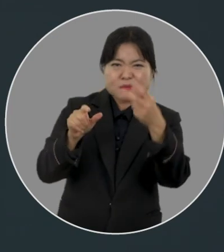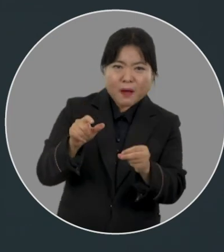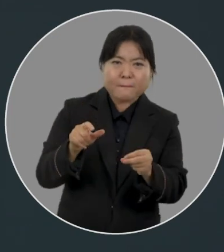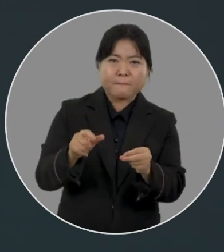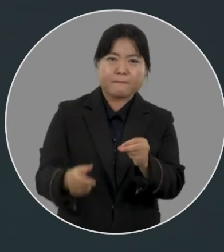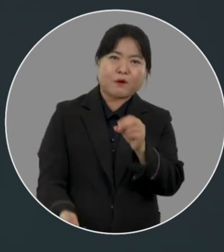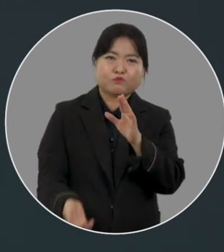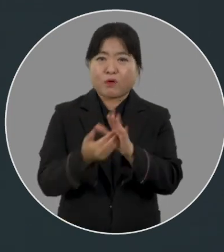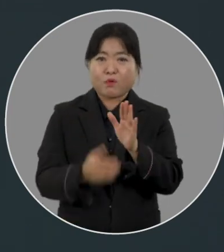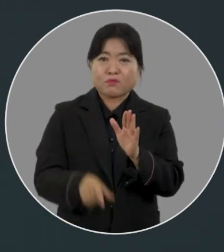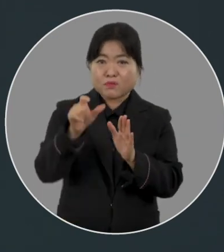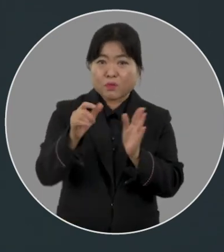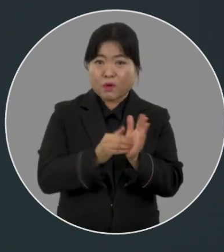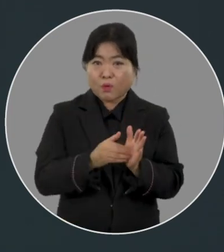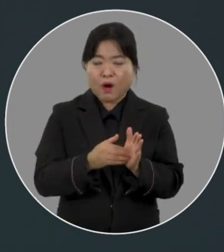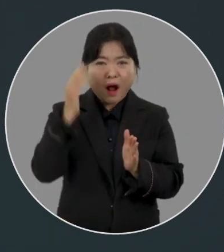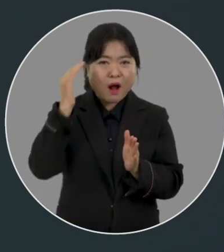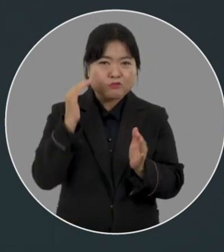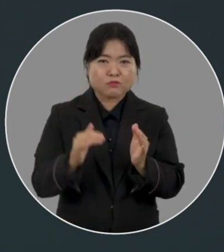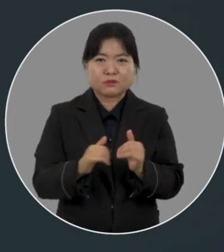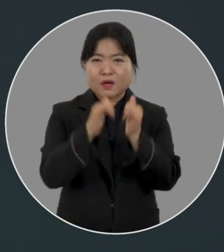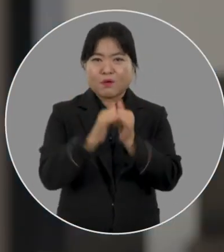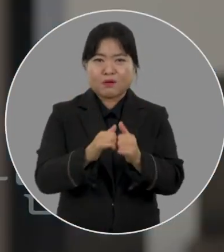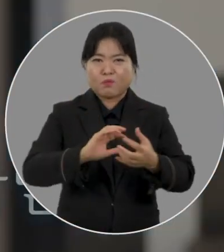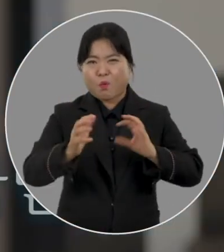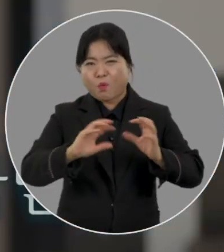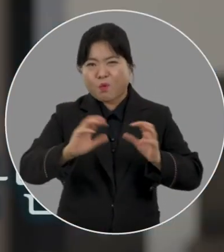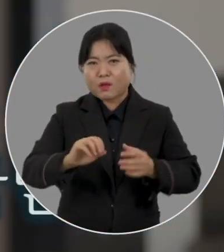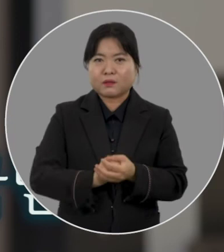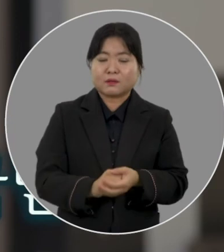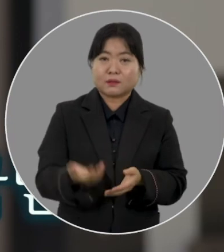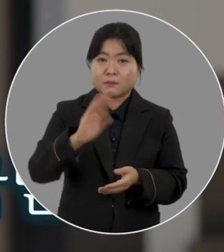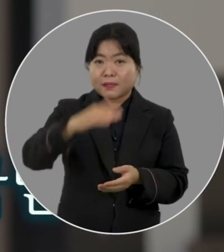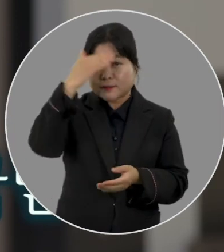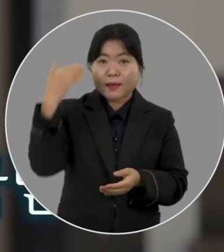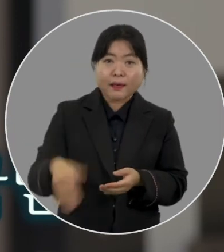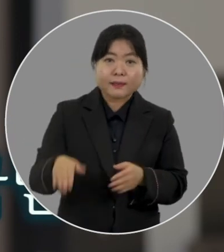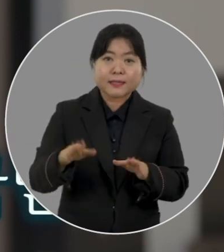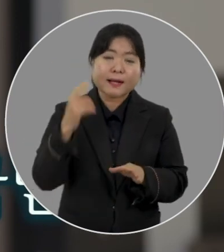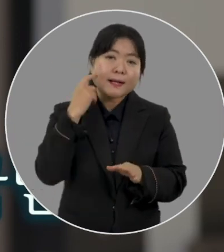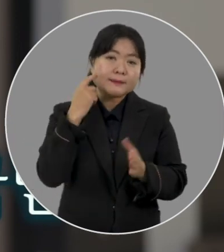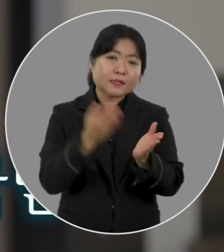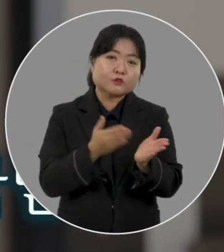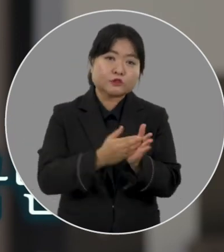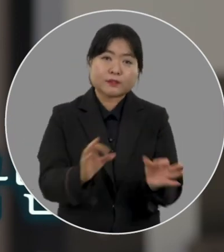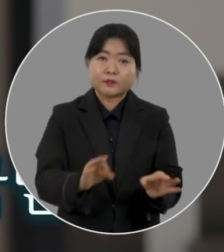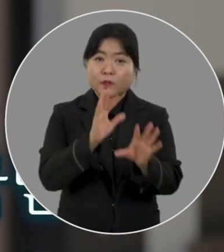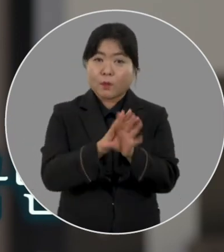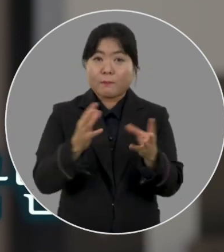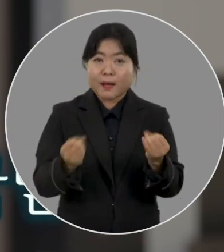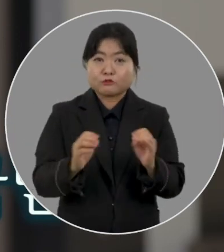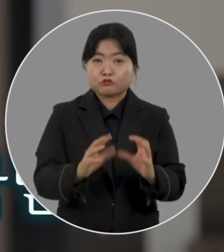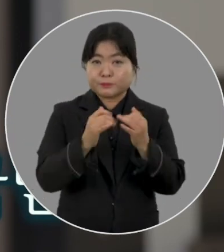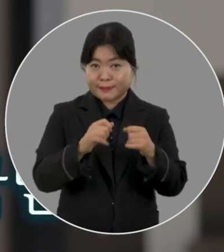최고로 기록하면서 우리 사회를 논란으로 들끓었습니다. 다행스럽게도 이제 가짜뉴스가 제거되고